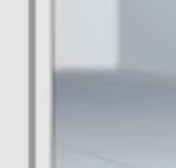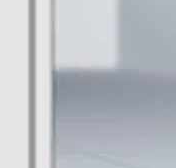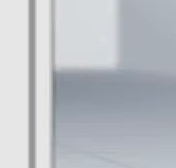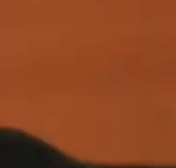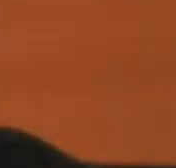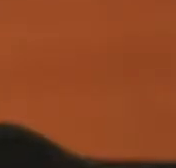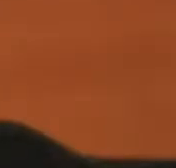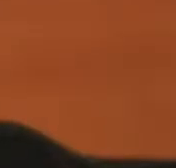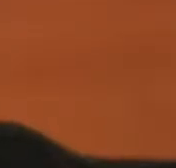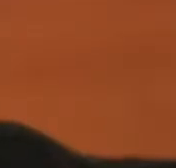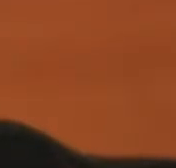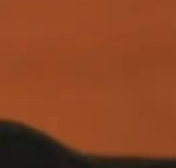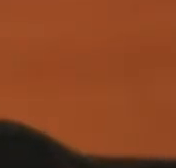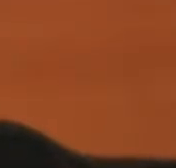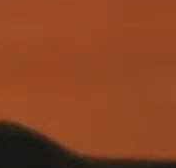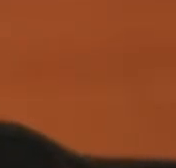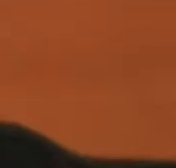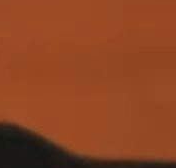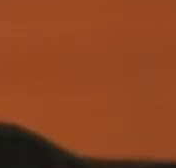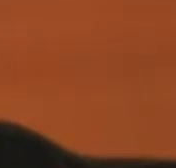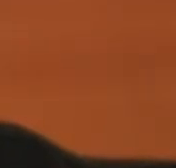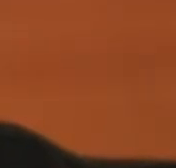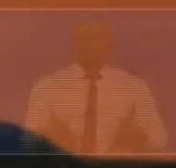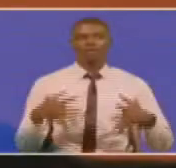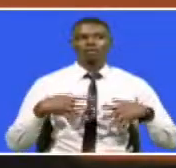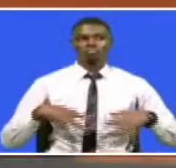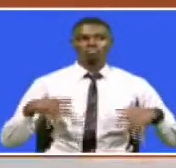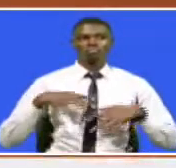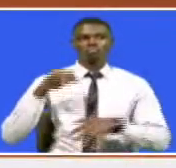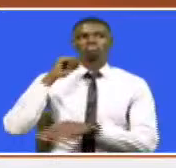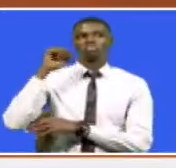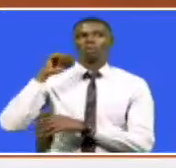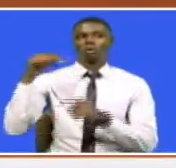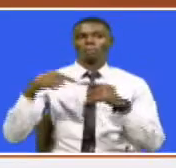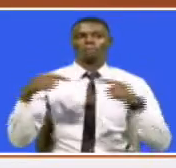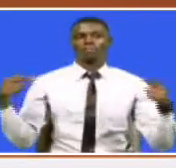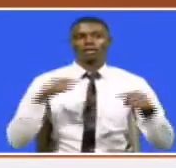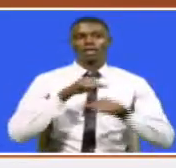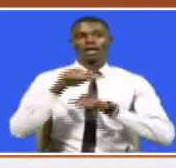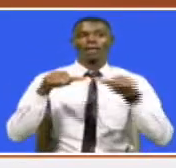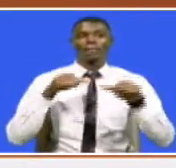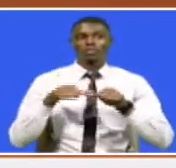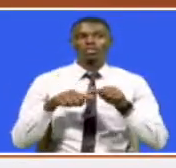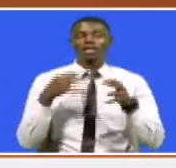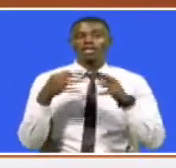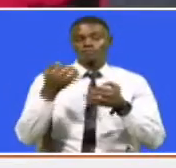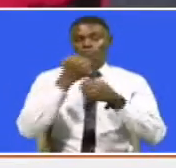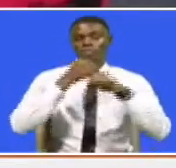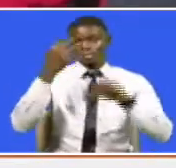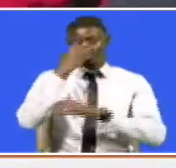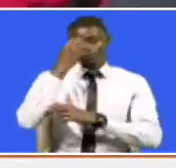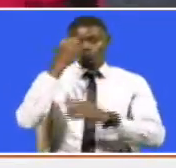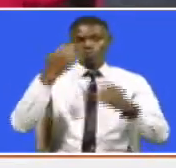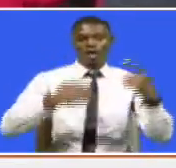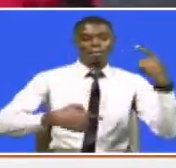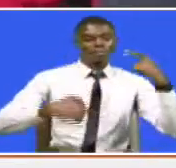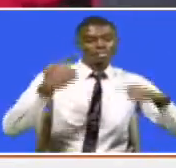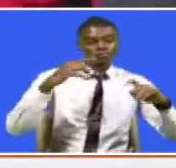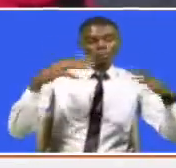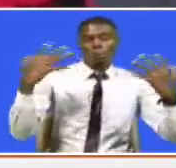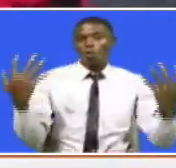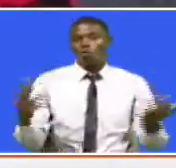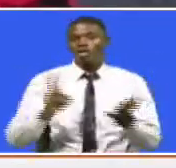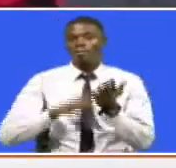vile unga. Wataalamu wa masuala ya kisiasa wametofautiana kuhusu endapo Rais Ruto amefaulu au